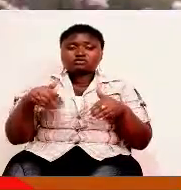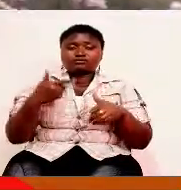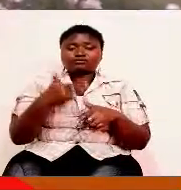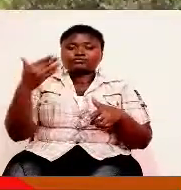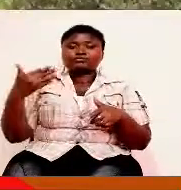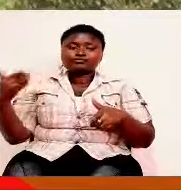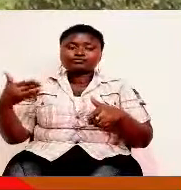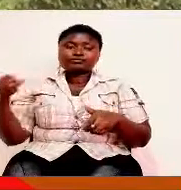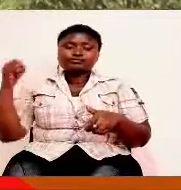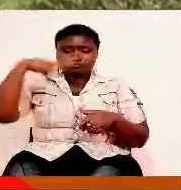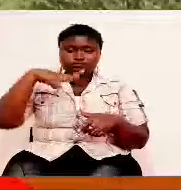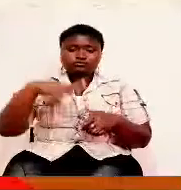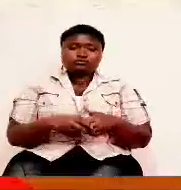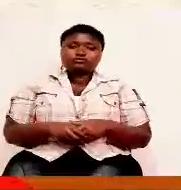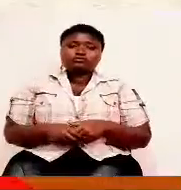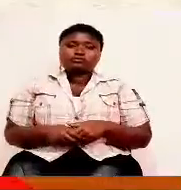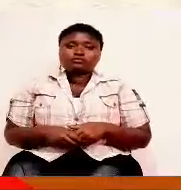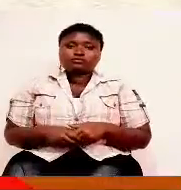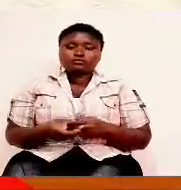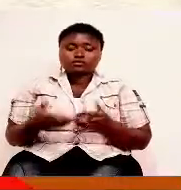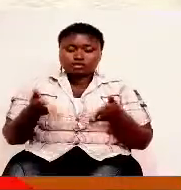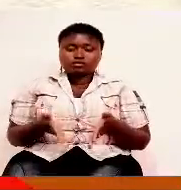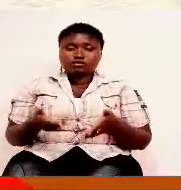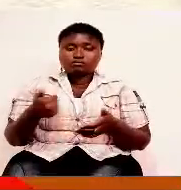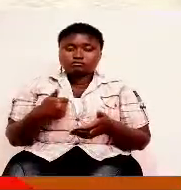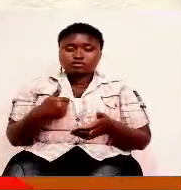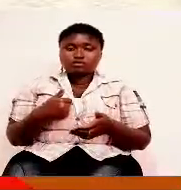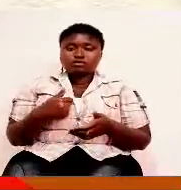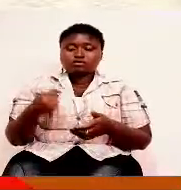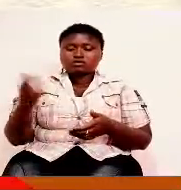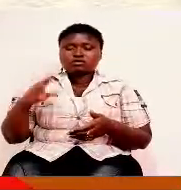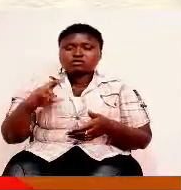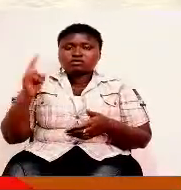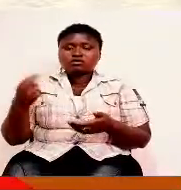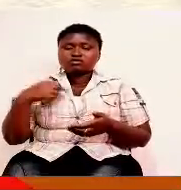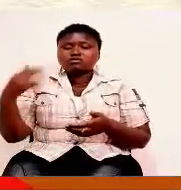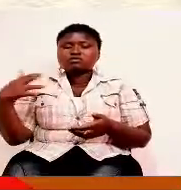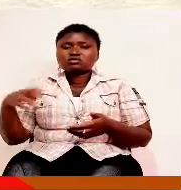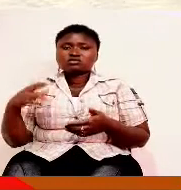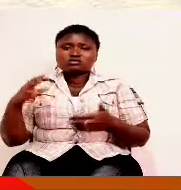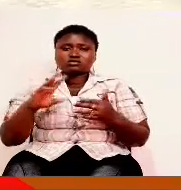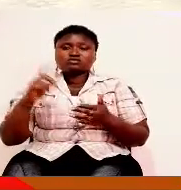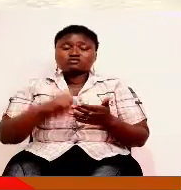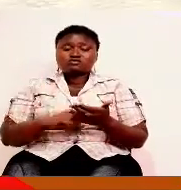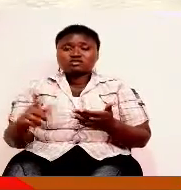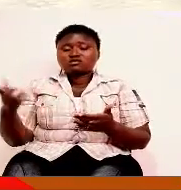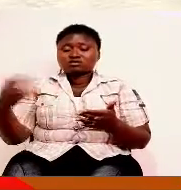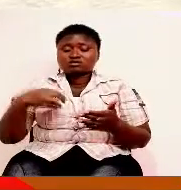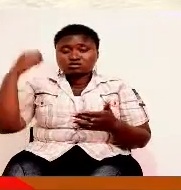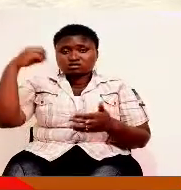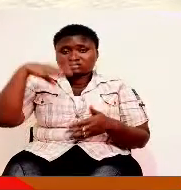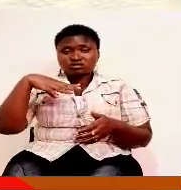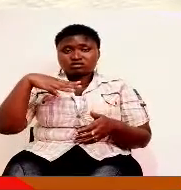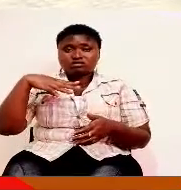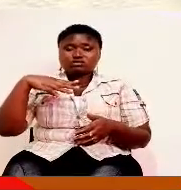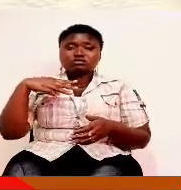mukira udheri meshine yao. Na nye ni odo wa wikara miaka mingi muno oli. Itare doona kedo ta